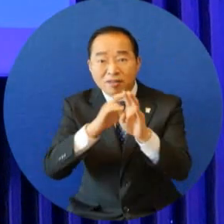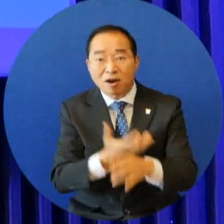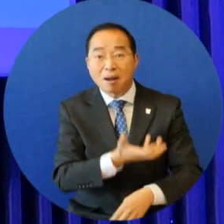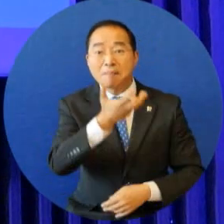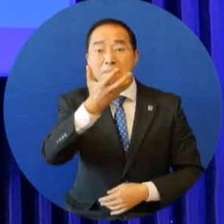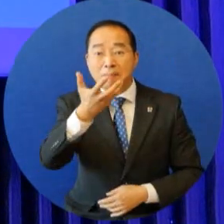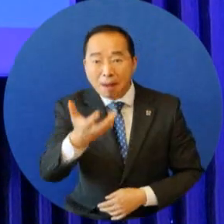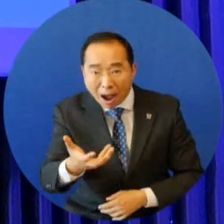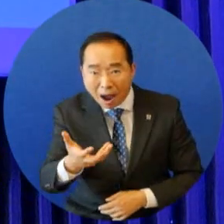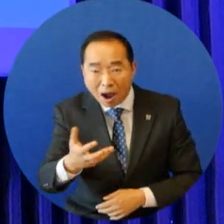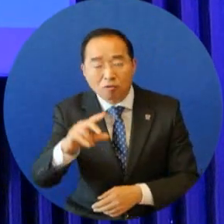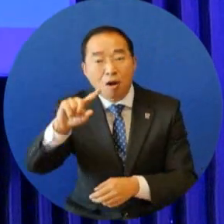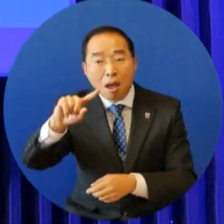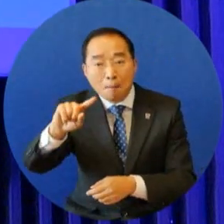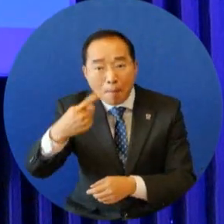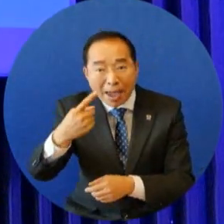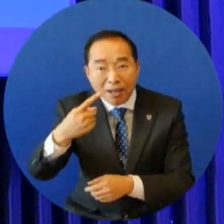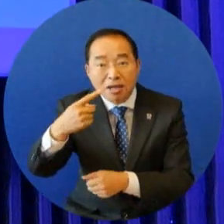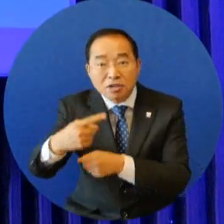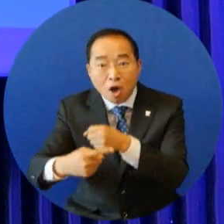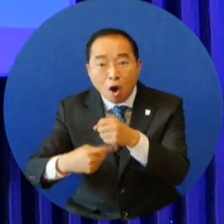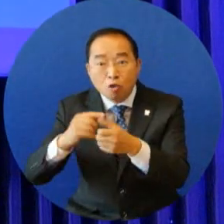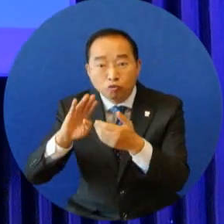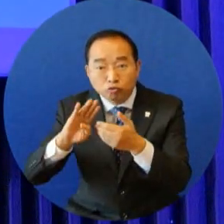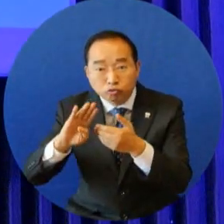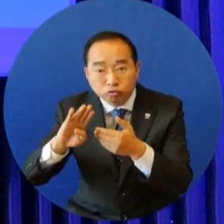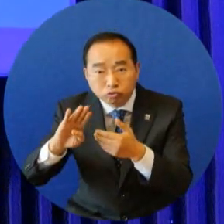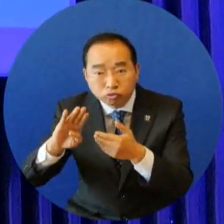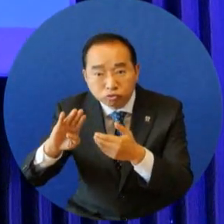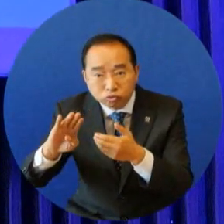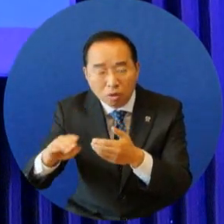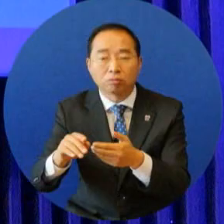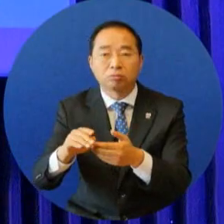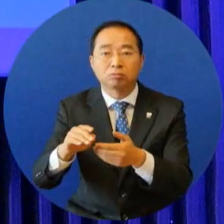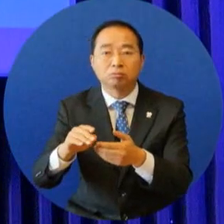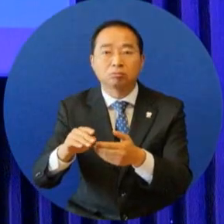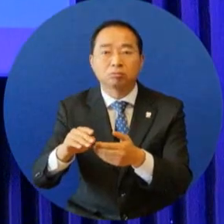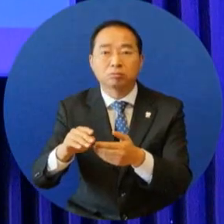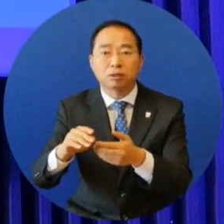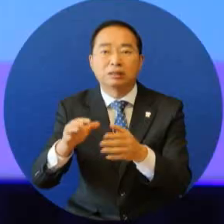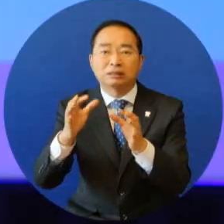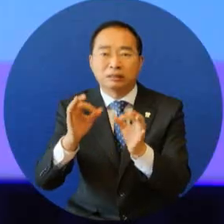네덜란드에 온 지 100여 년 만에 일어난 사실이에요. 그 다음에